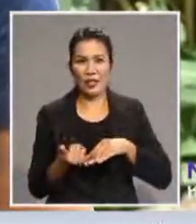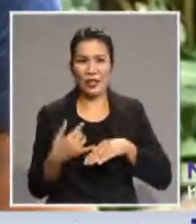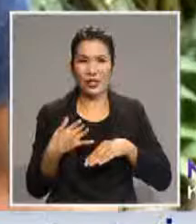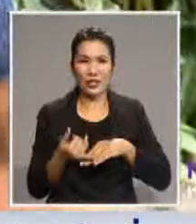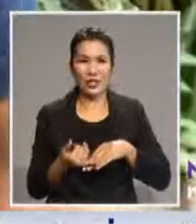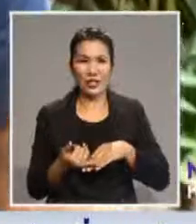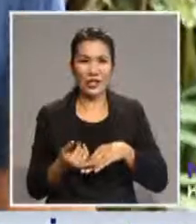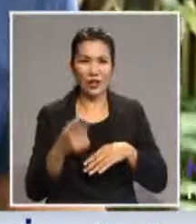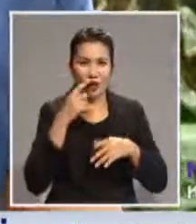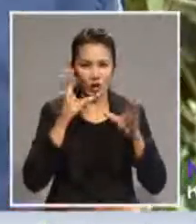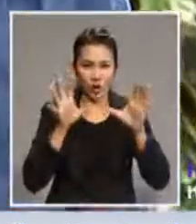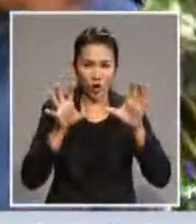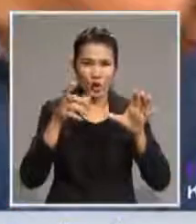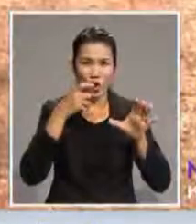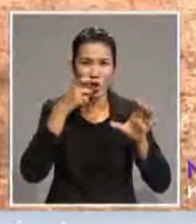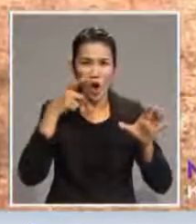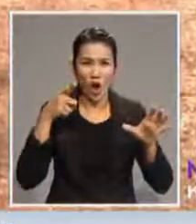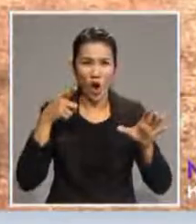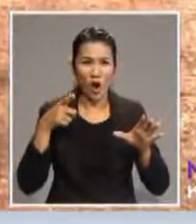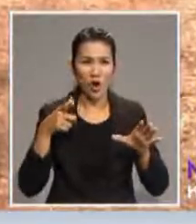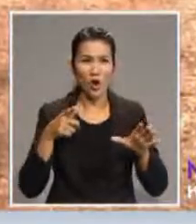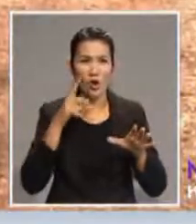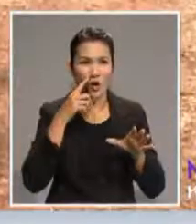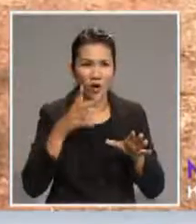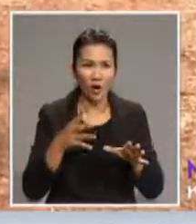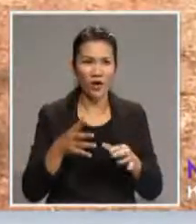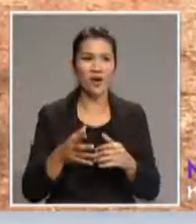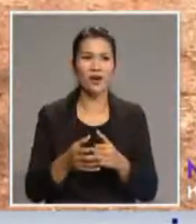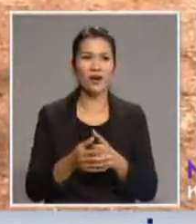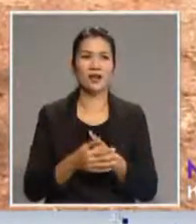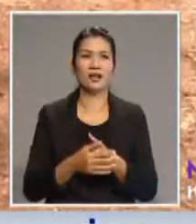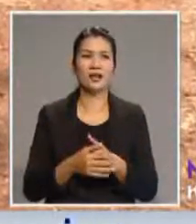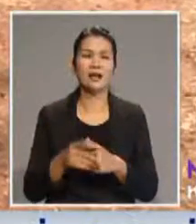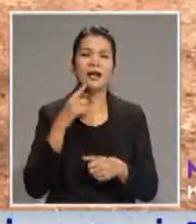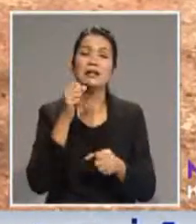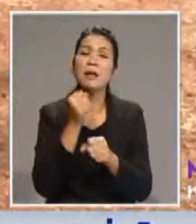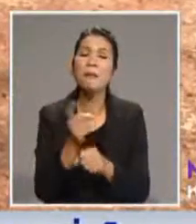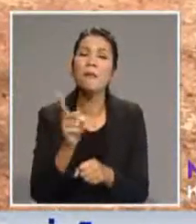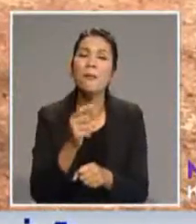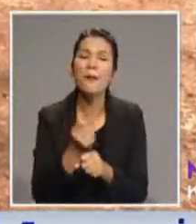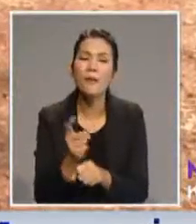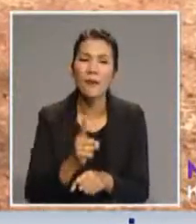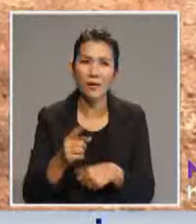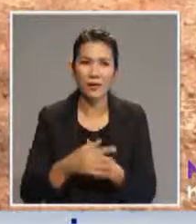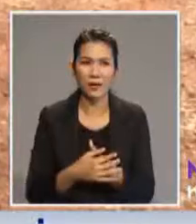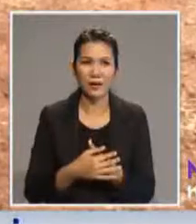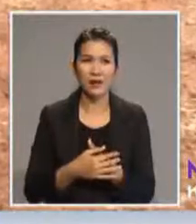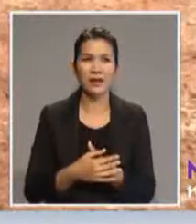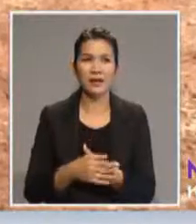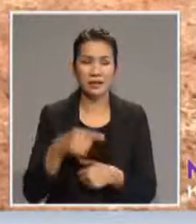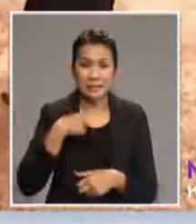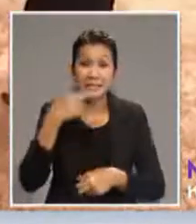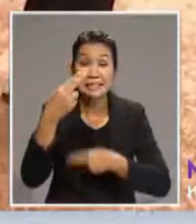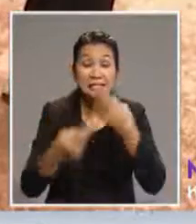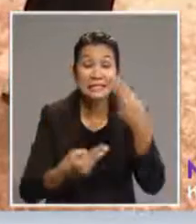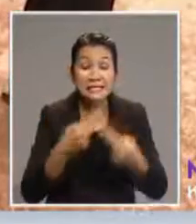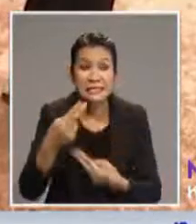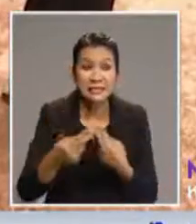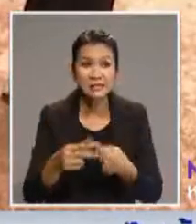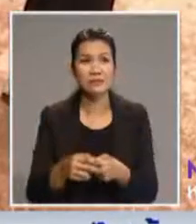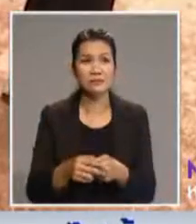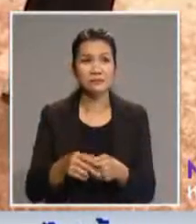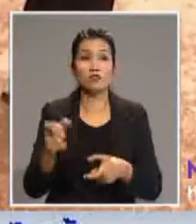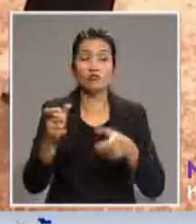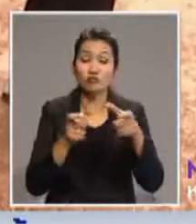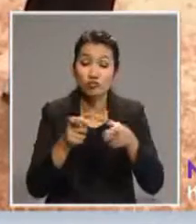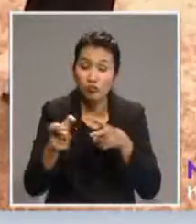ค่ะเนี่ยฮะ ทำไมก้นใหญ่จังเลยอะ โอ้ยมาทำอะไรคะวันนี้ เอาวันนี้ไหมเยี่ยมลูกค้าครับผม ท่านผู้จัด